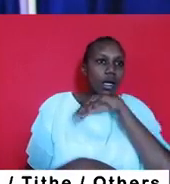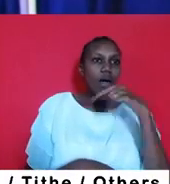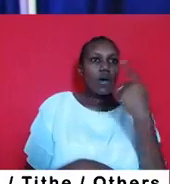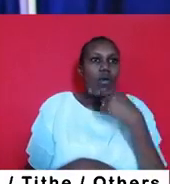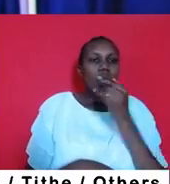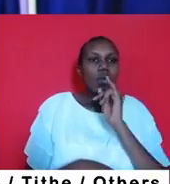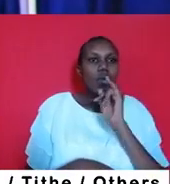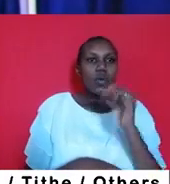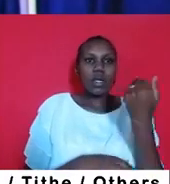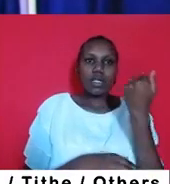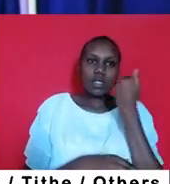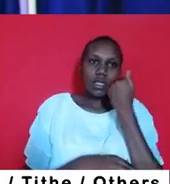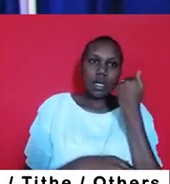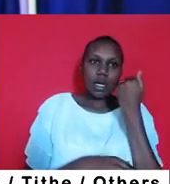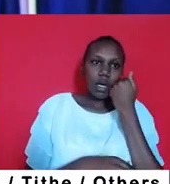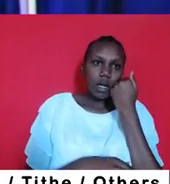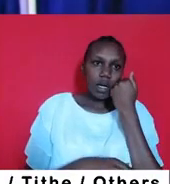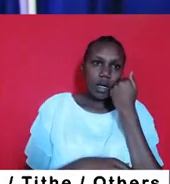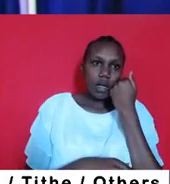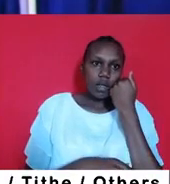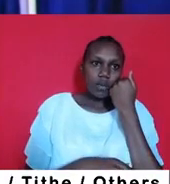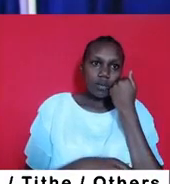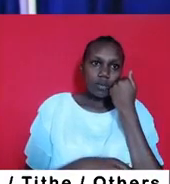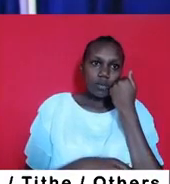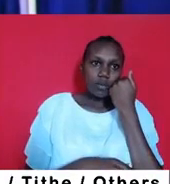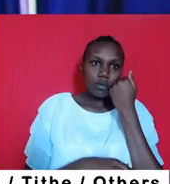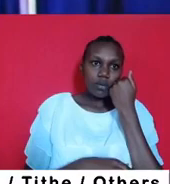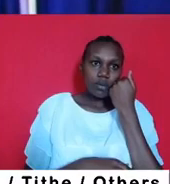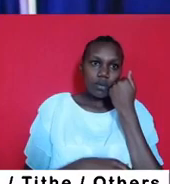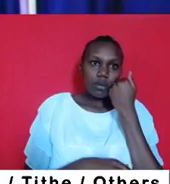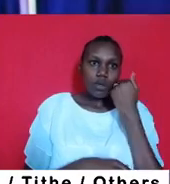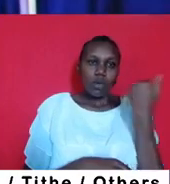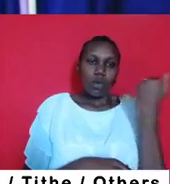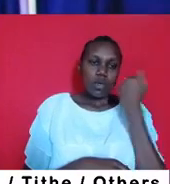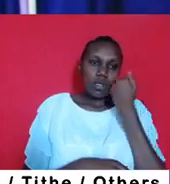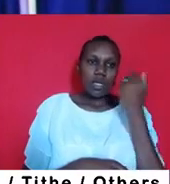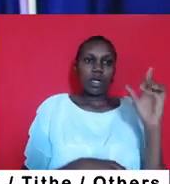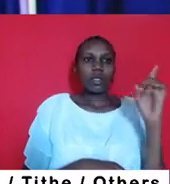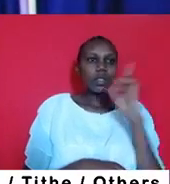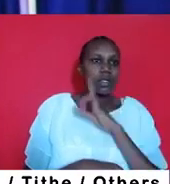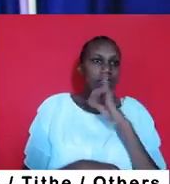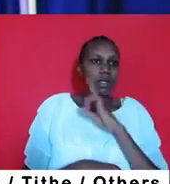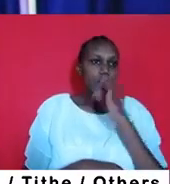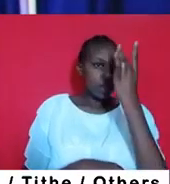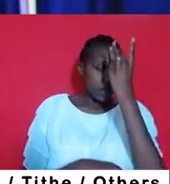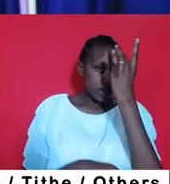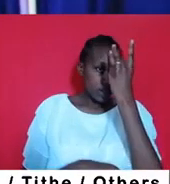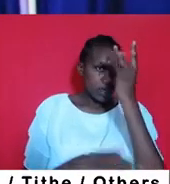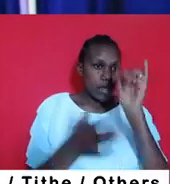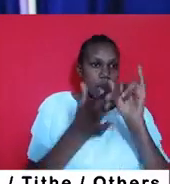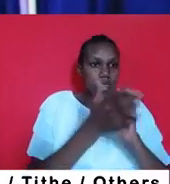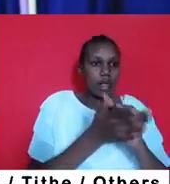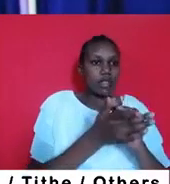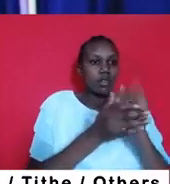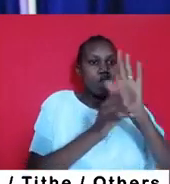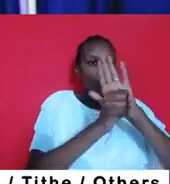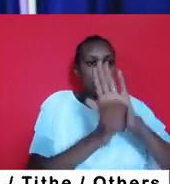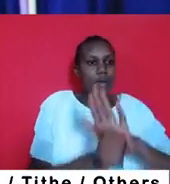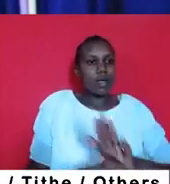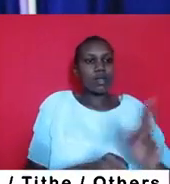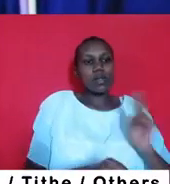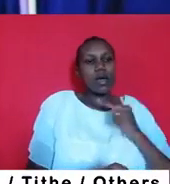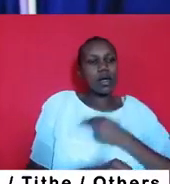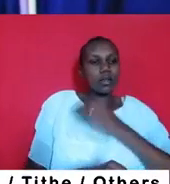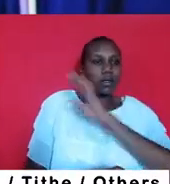amekuwa mgonjwa, anaugua ugonjwa huu mkali na mbao umetusukuma sisi wa Kristo